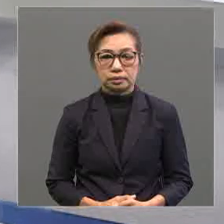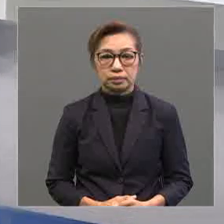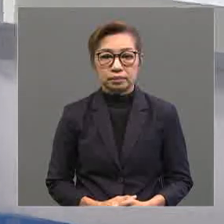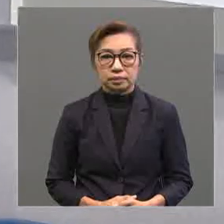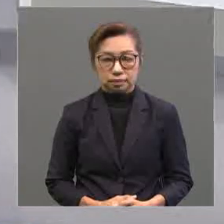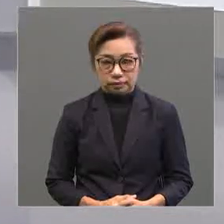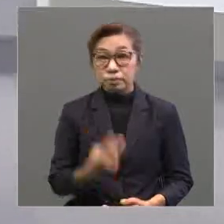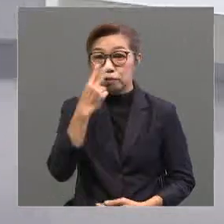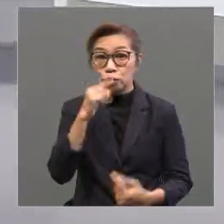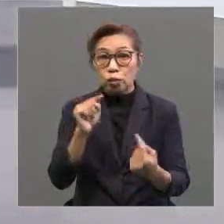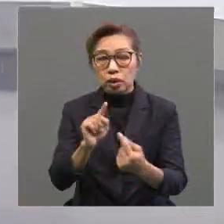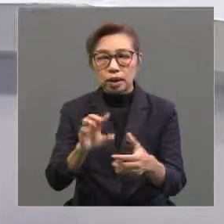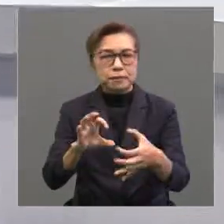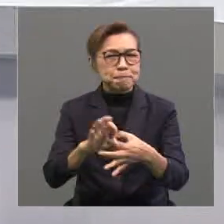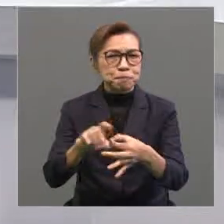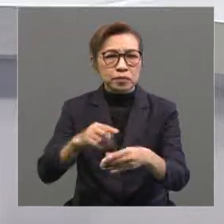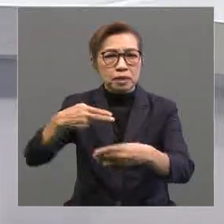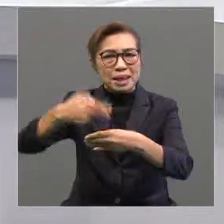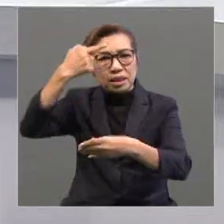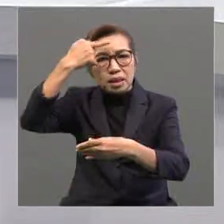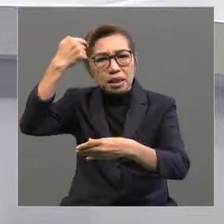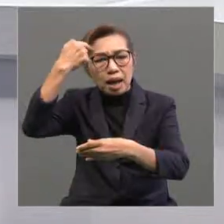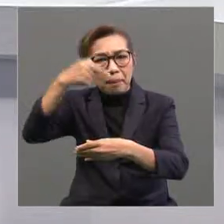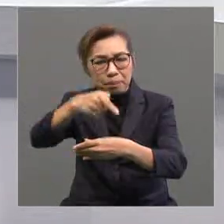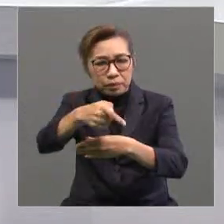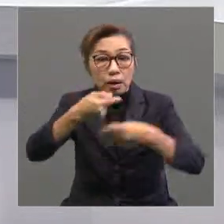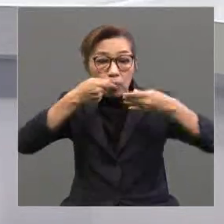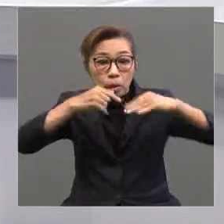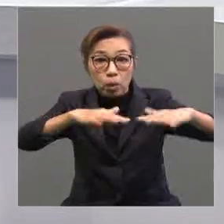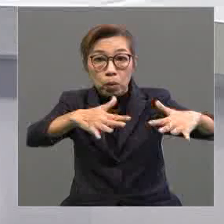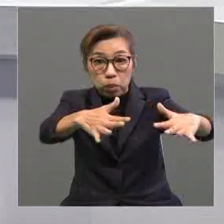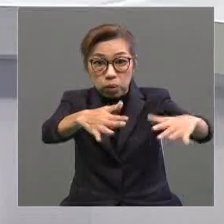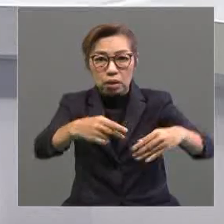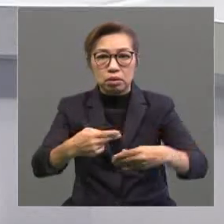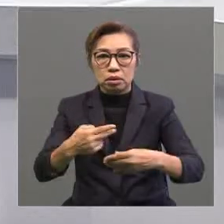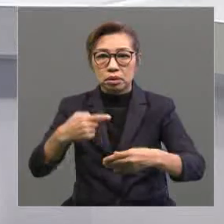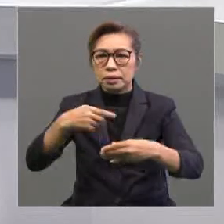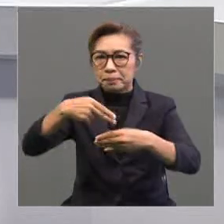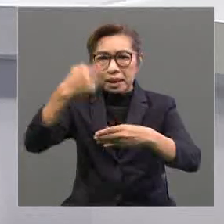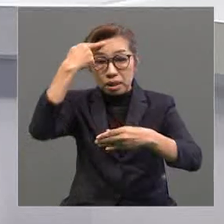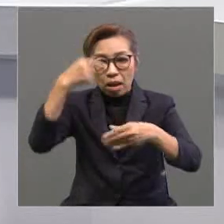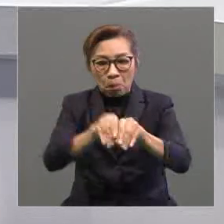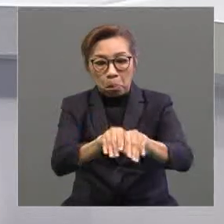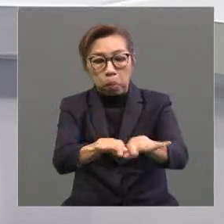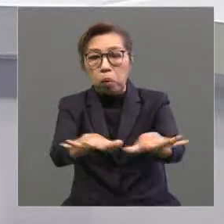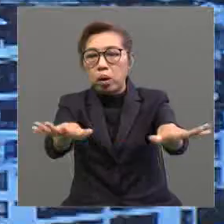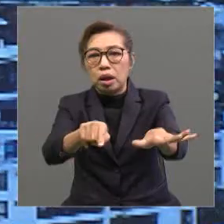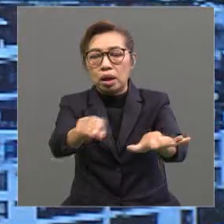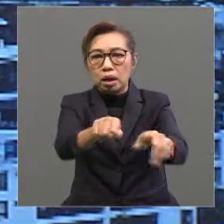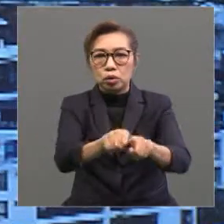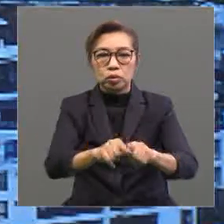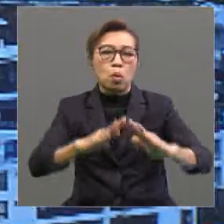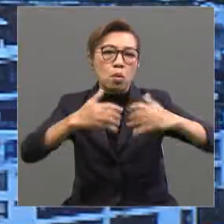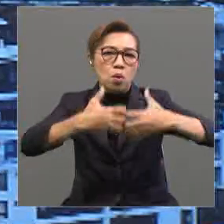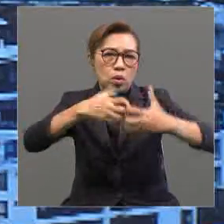มาดูความคืบหน้ากรณีน้ำมันดิบรั่วไหลบริเวณทุ่นผูกเรือกลางทะเลของโรงกลั่นน้ำมันไทยออยล์บริเวณด้านใต้ของ